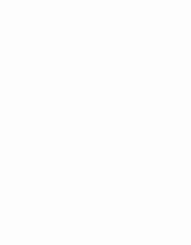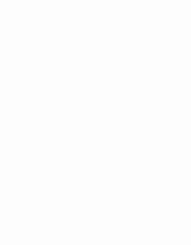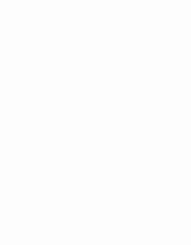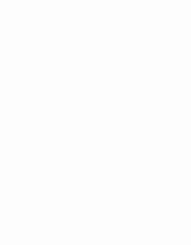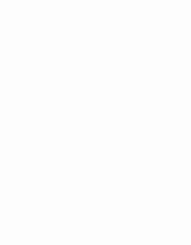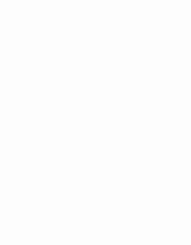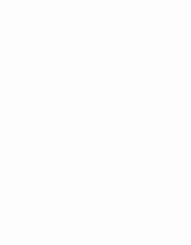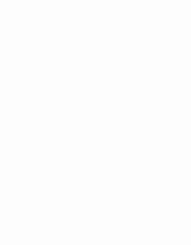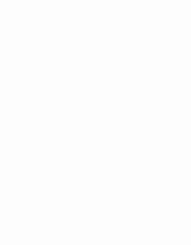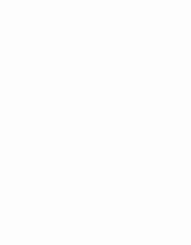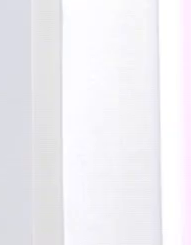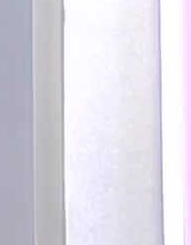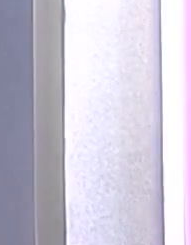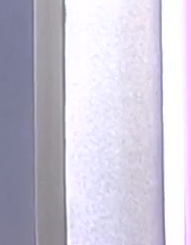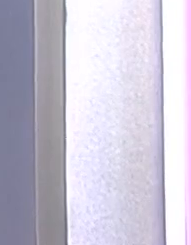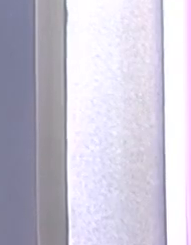TV KPM.